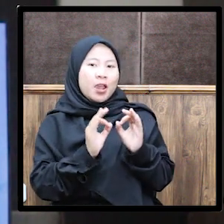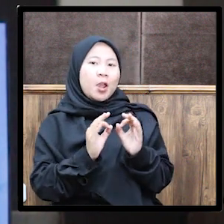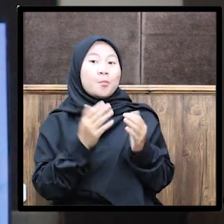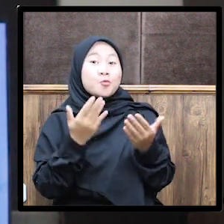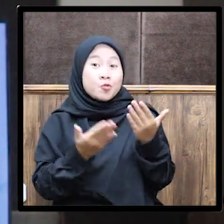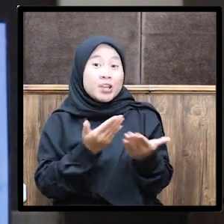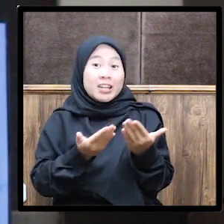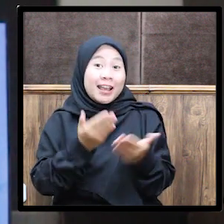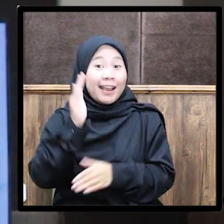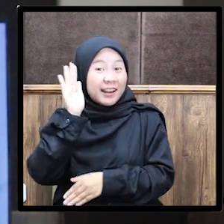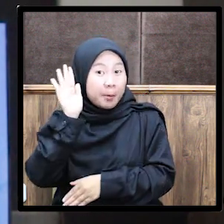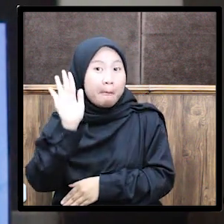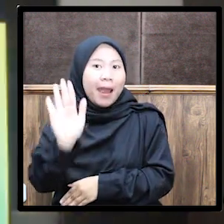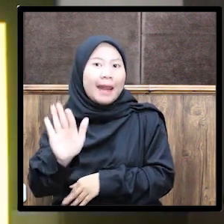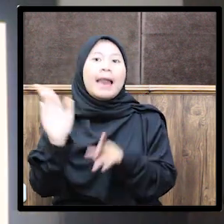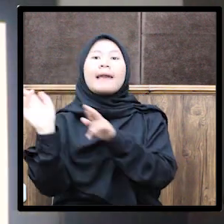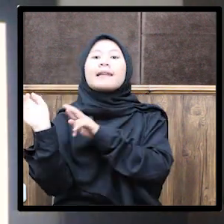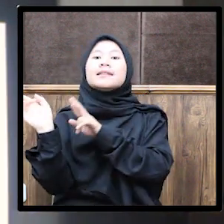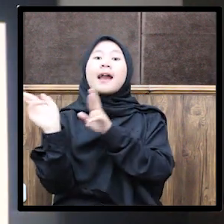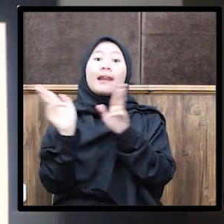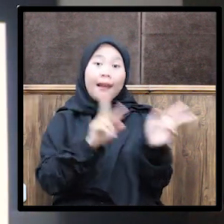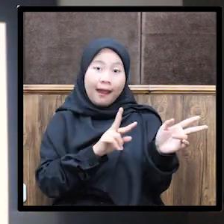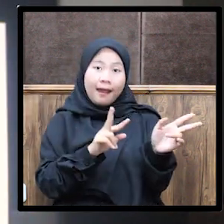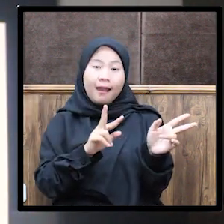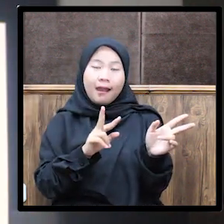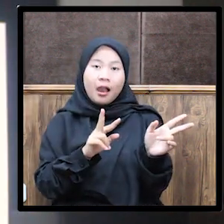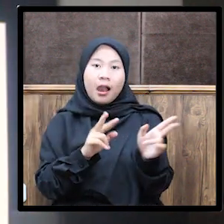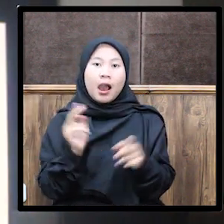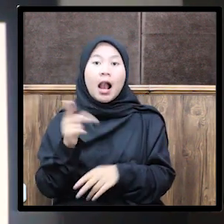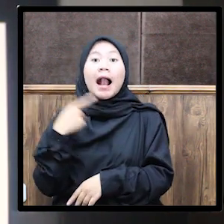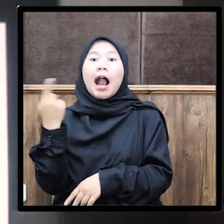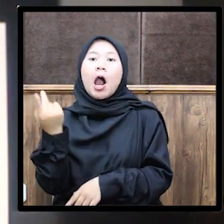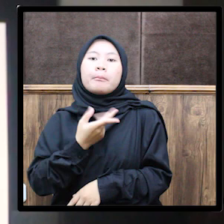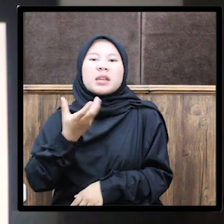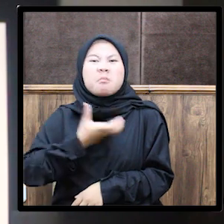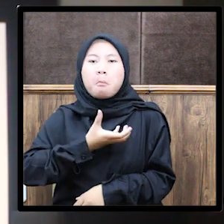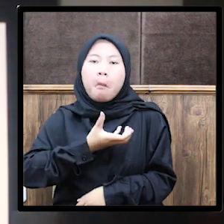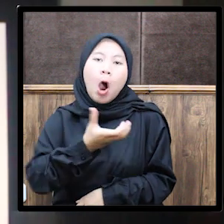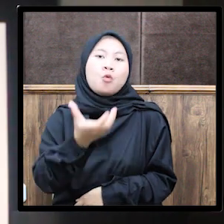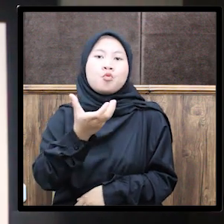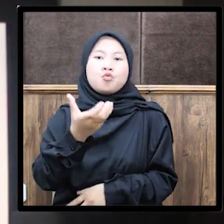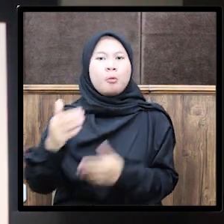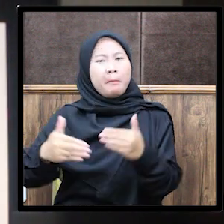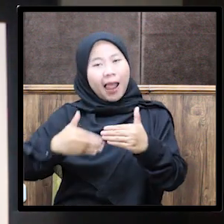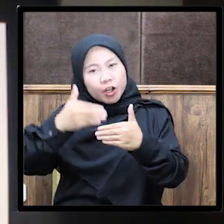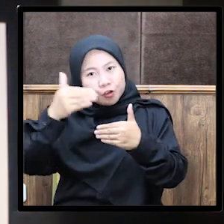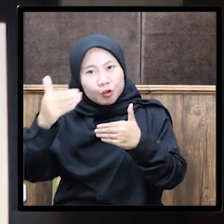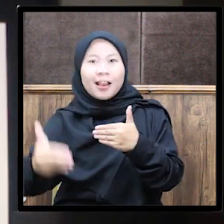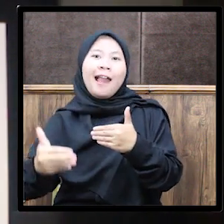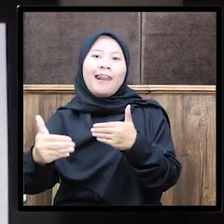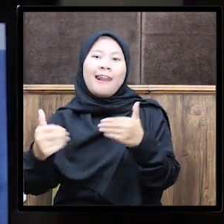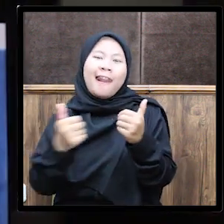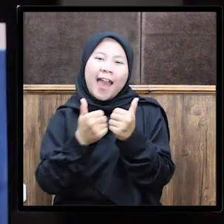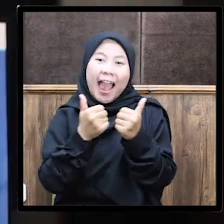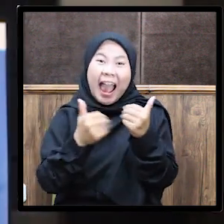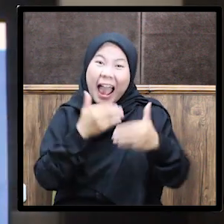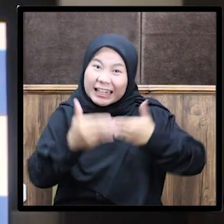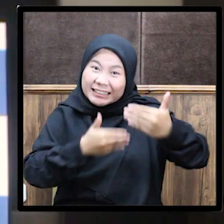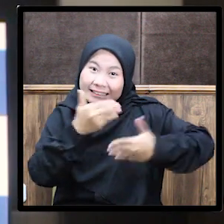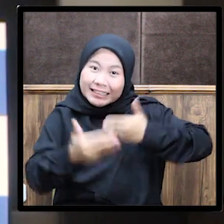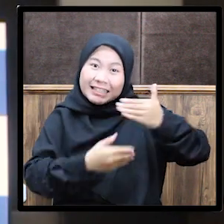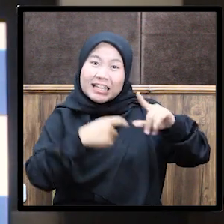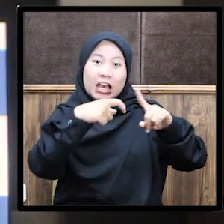depan rencananya kami akan melanjutkan aksi kolektif ini dengan